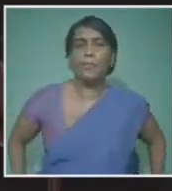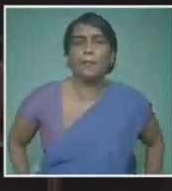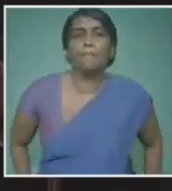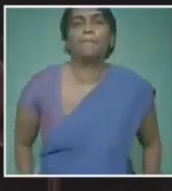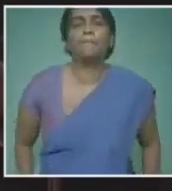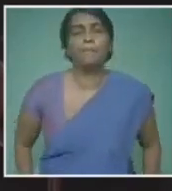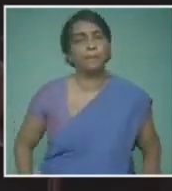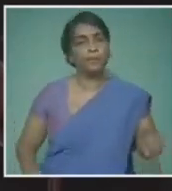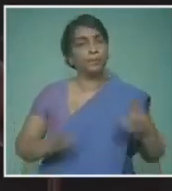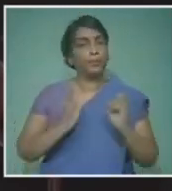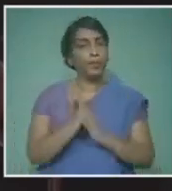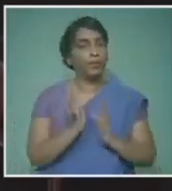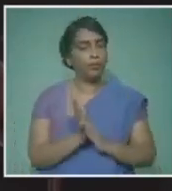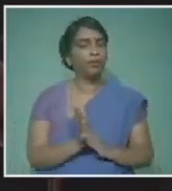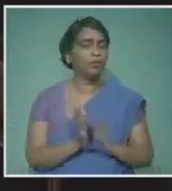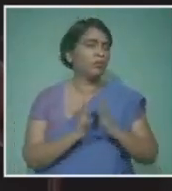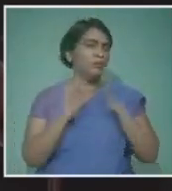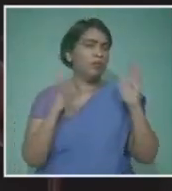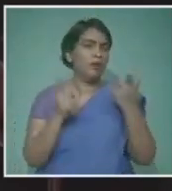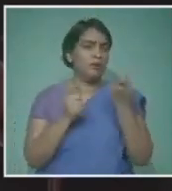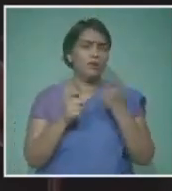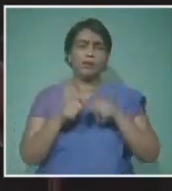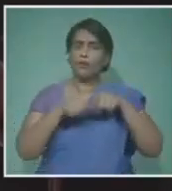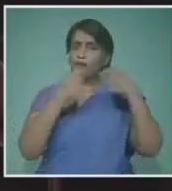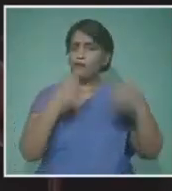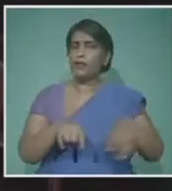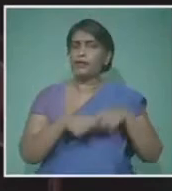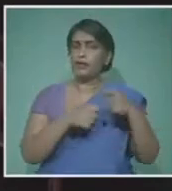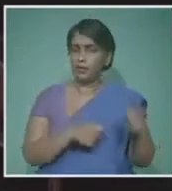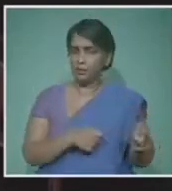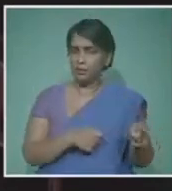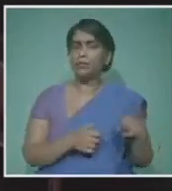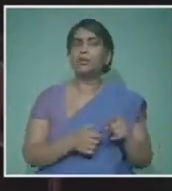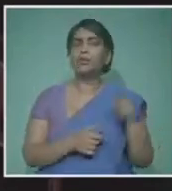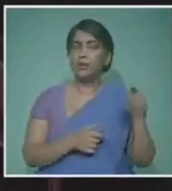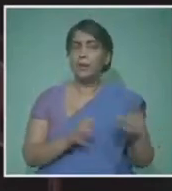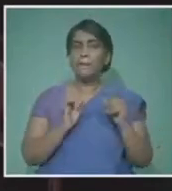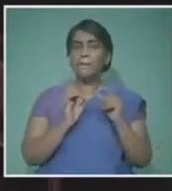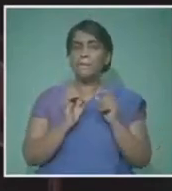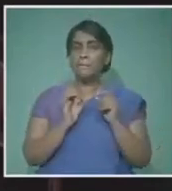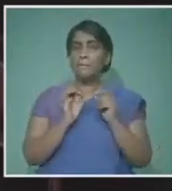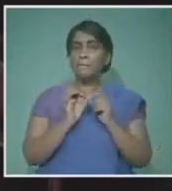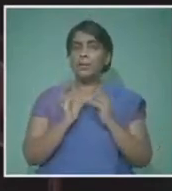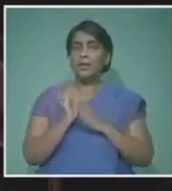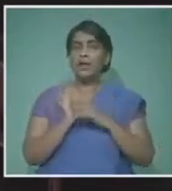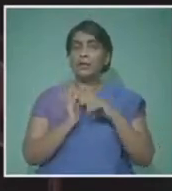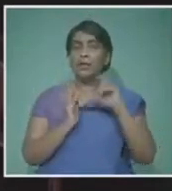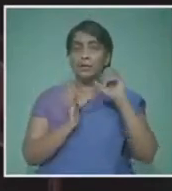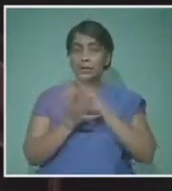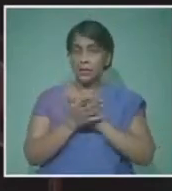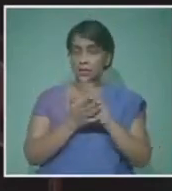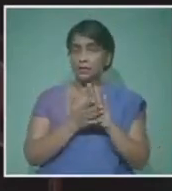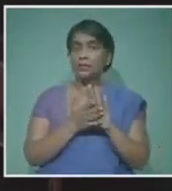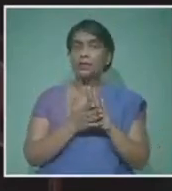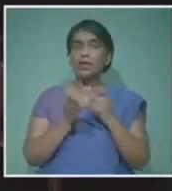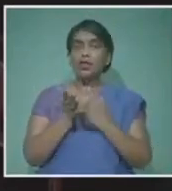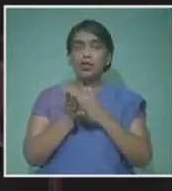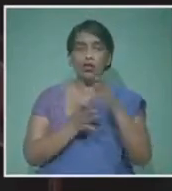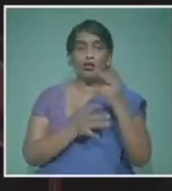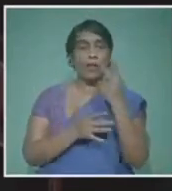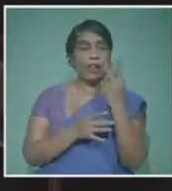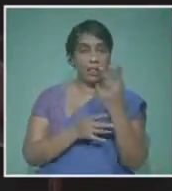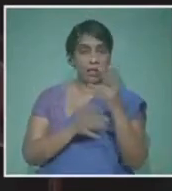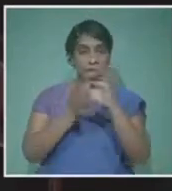මේ කොමිසම් සභාව සඳහා කොච්චර මුදල් වැය කරනු ලැබුවාද? මේක BMI CH එකේ කාමර දෙකක් බුක්